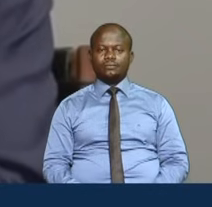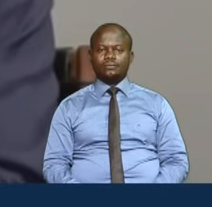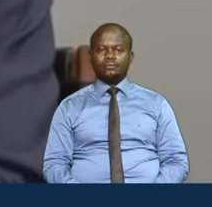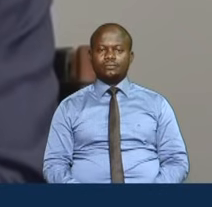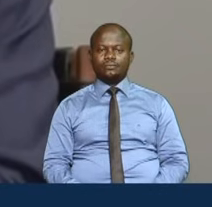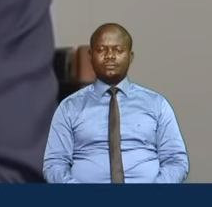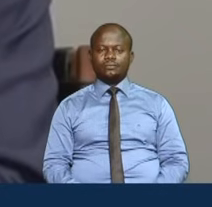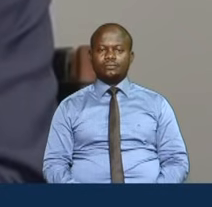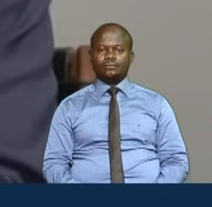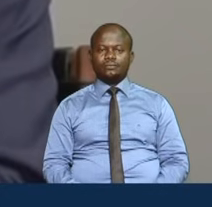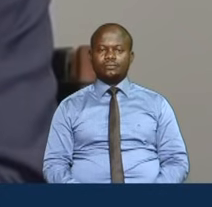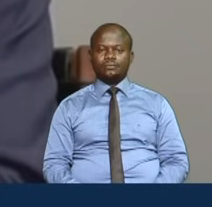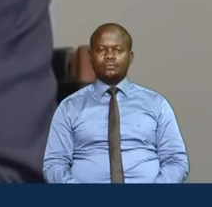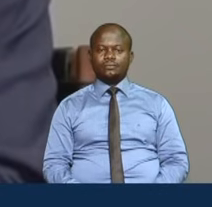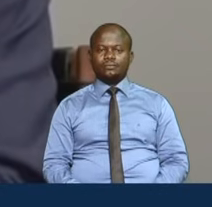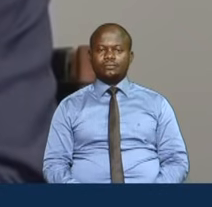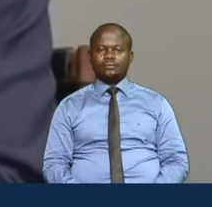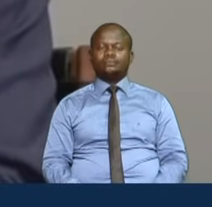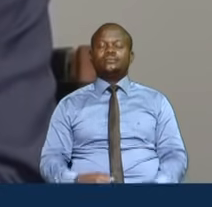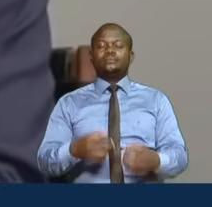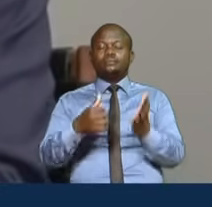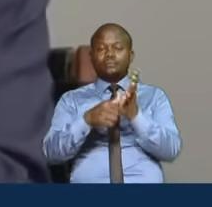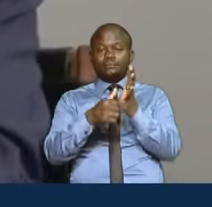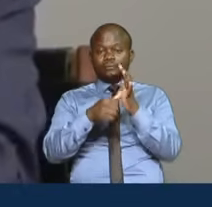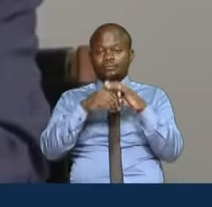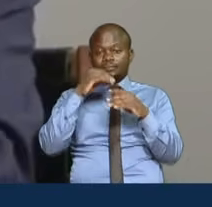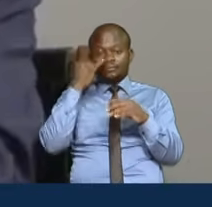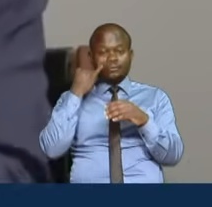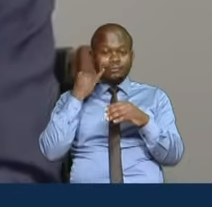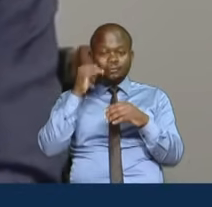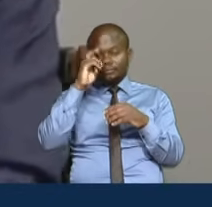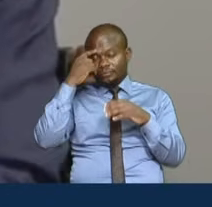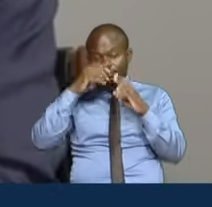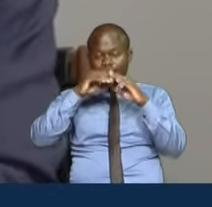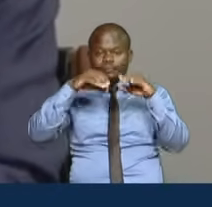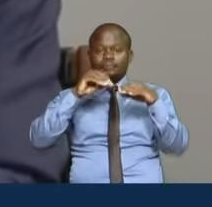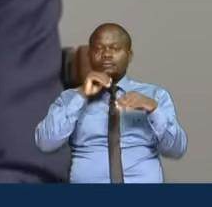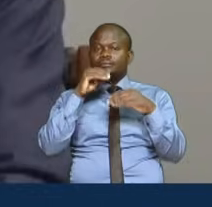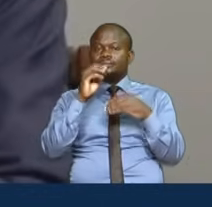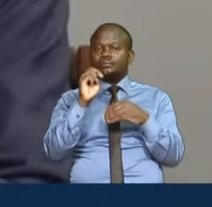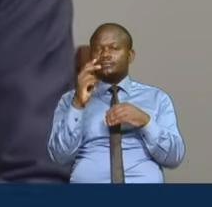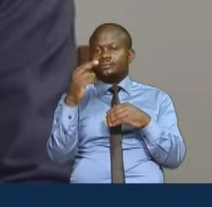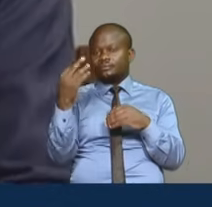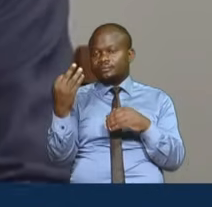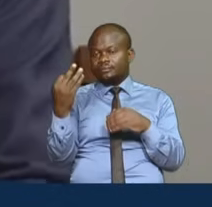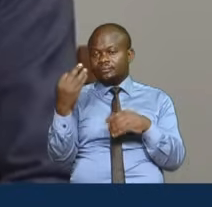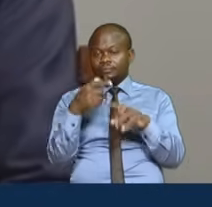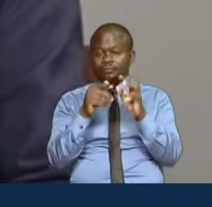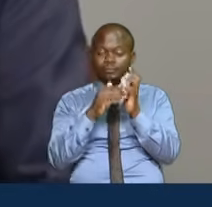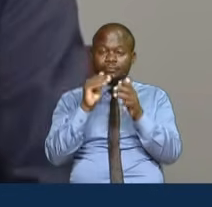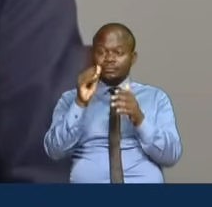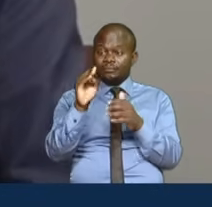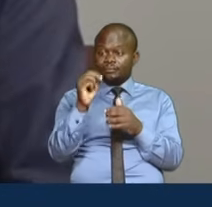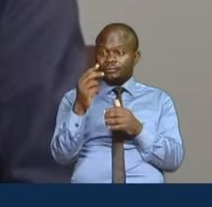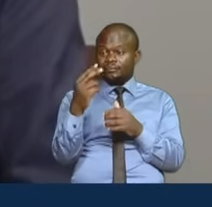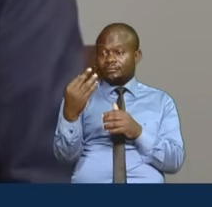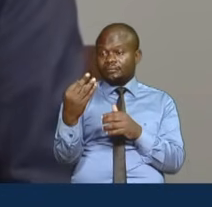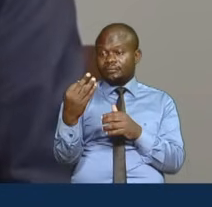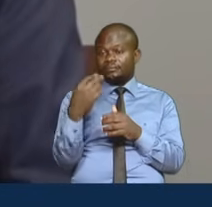of ikibazo gikomeye cya Repubulika ya Demokarasi ya Kongo si M23, ahubwo iyi